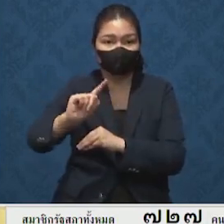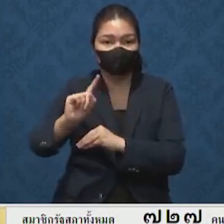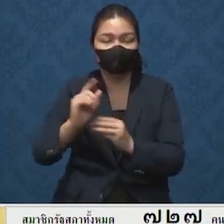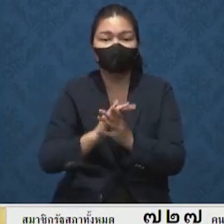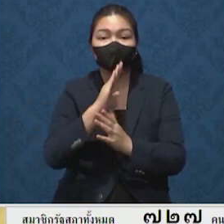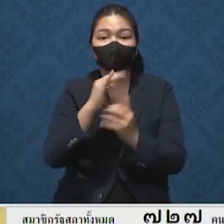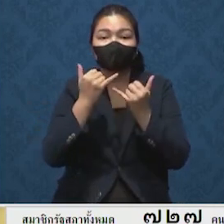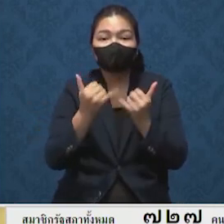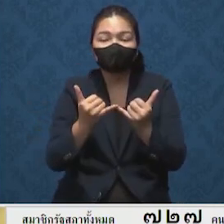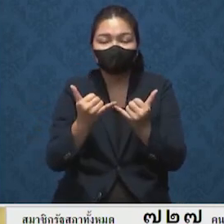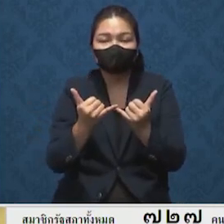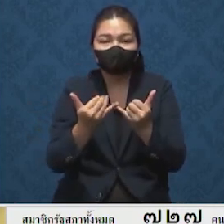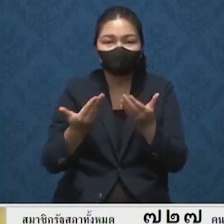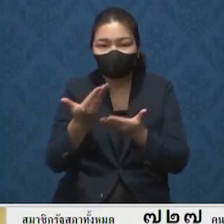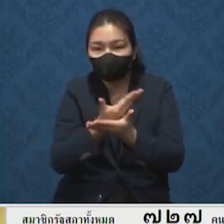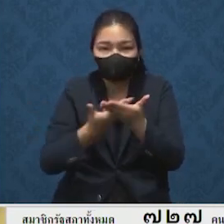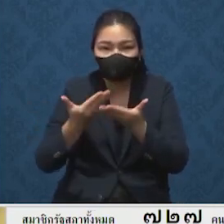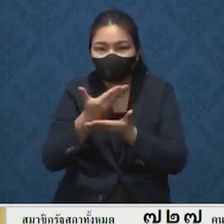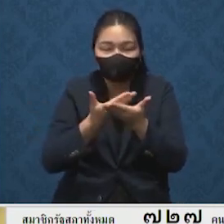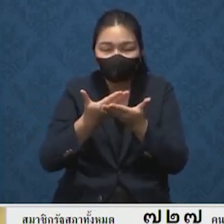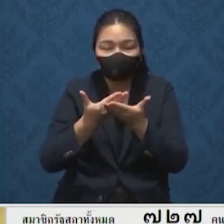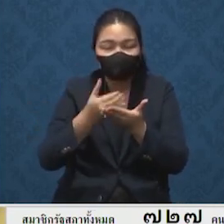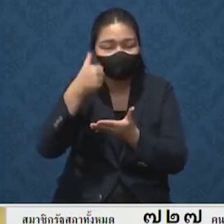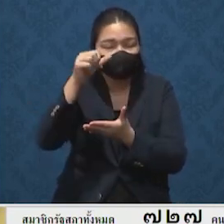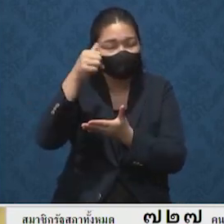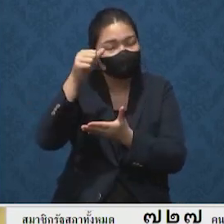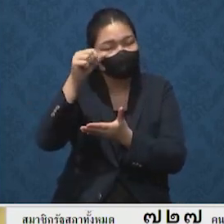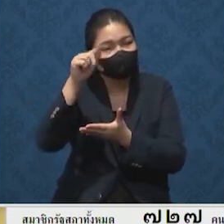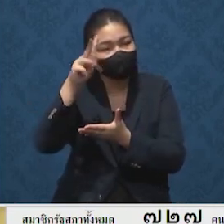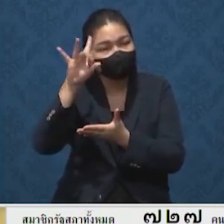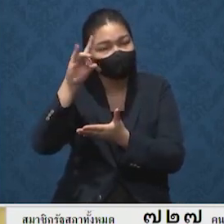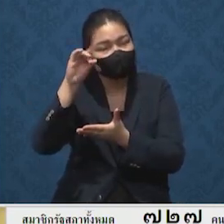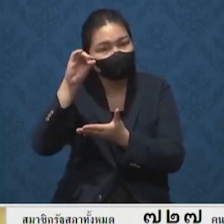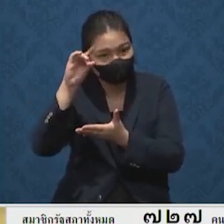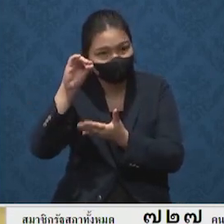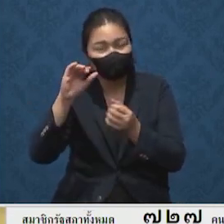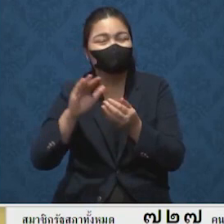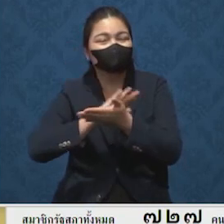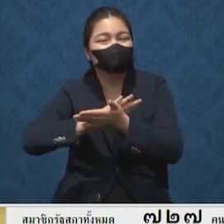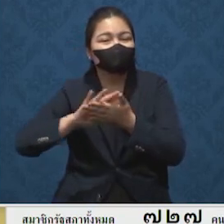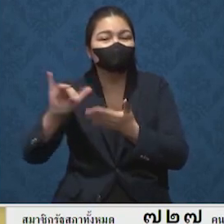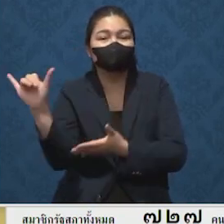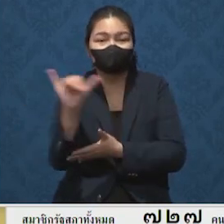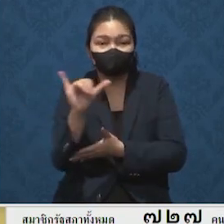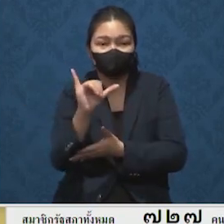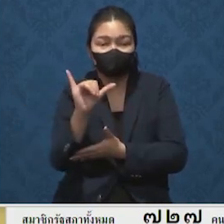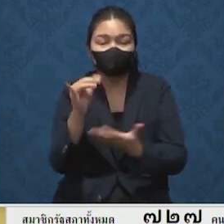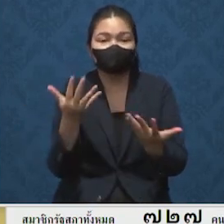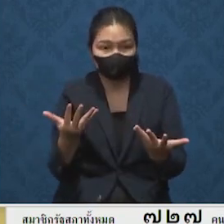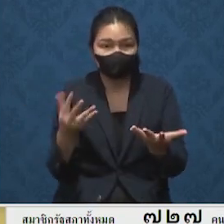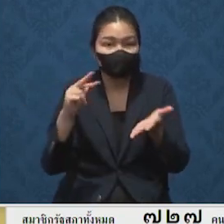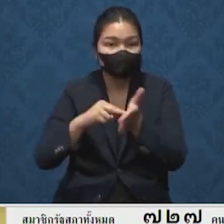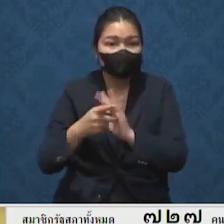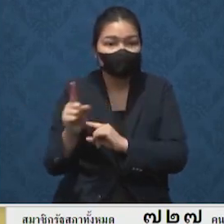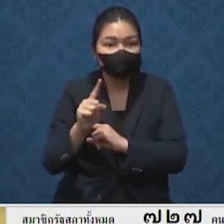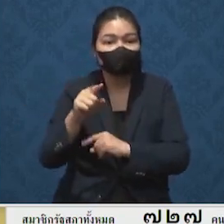เราไม่สามารถพิจารณาได้เสร็จใน180วันตามกฎหมายและข้อบังคับนั้นก็ถือว่าเราให้ความ